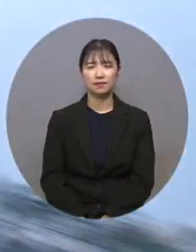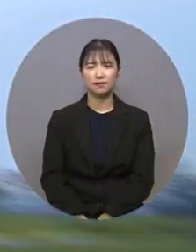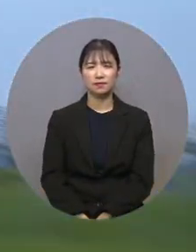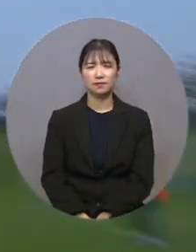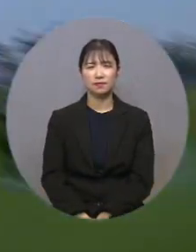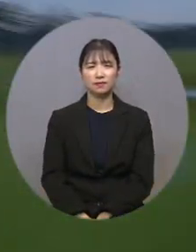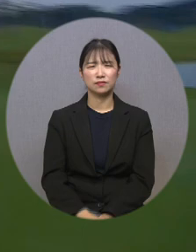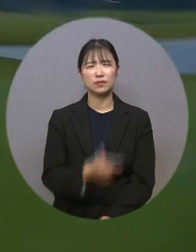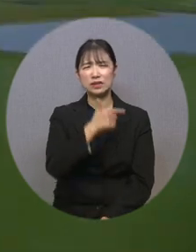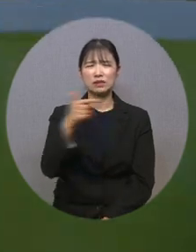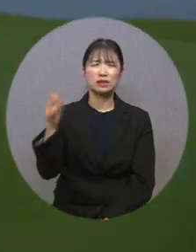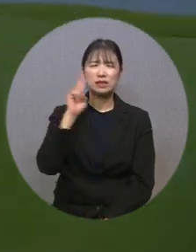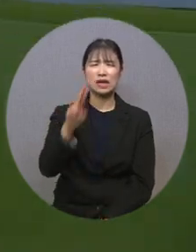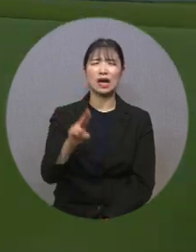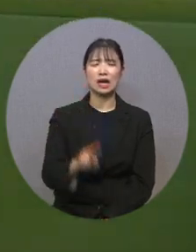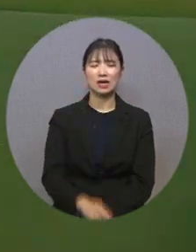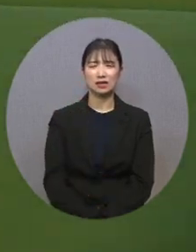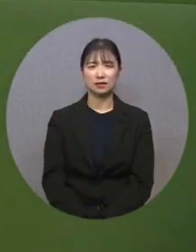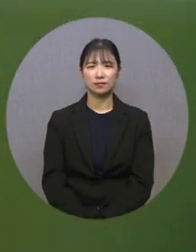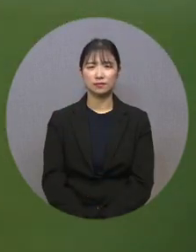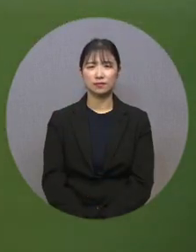아, 너무 왼쪽이야.